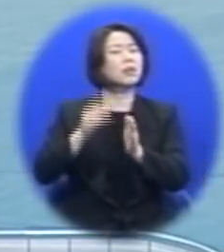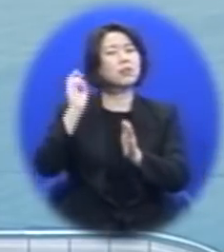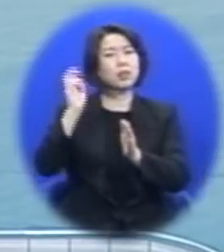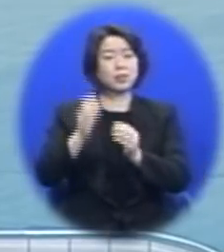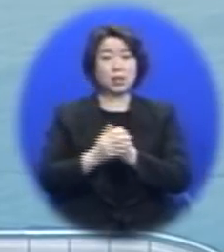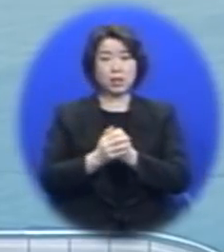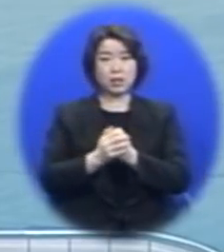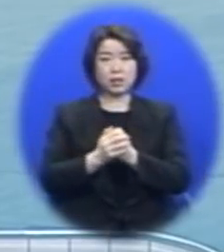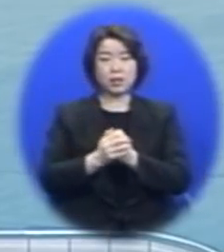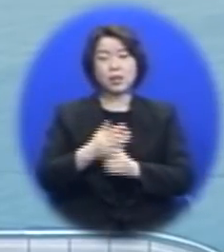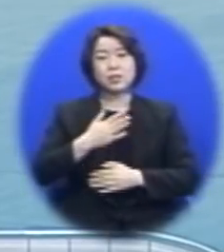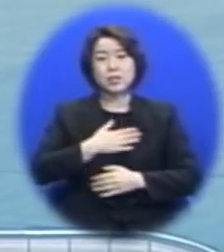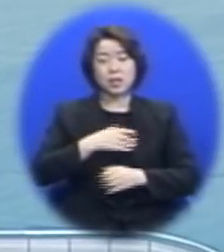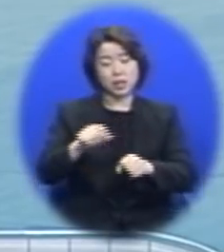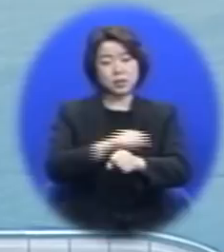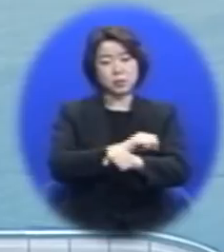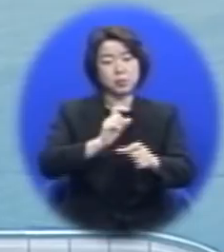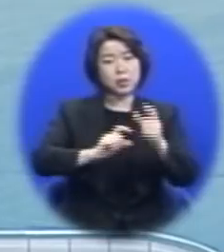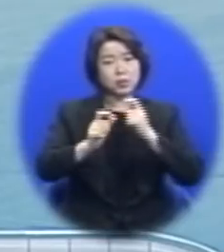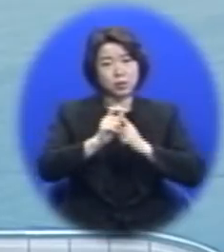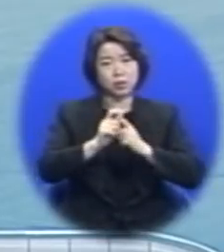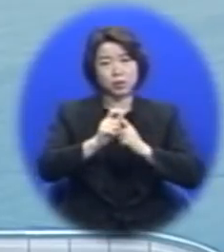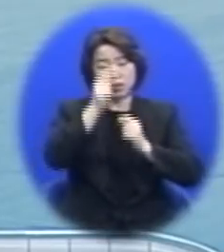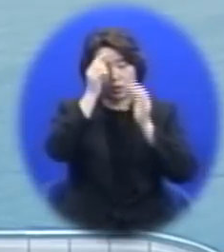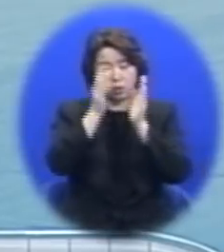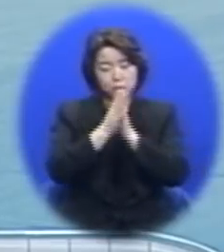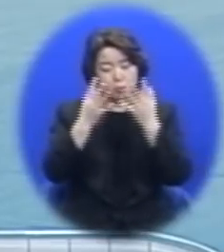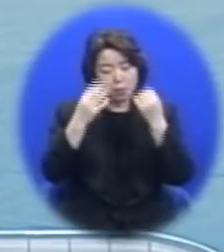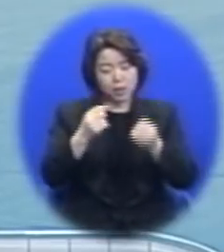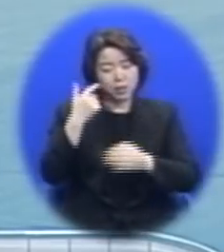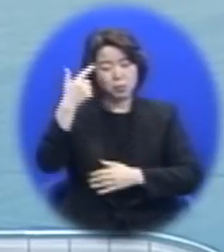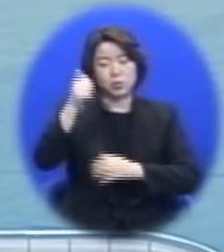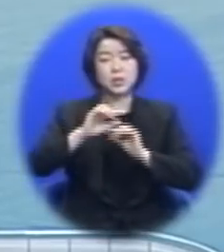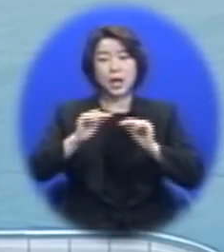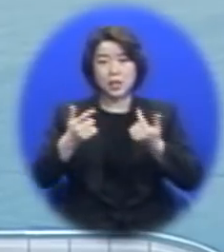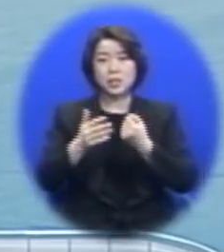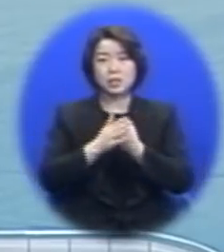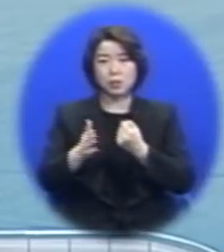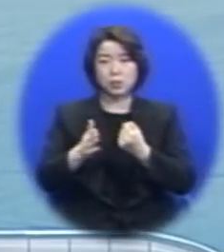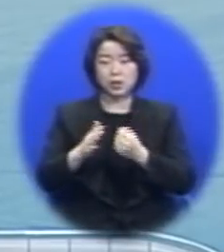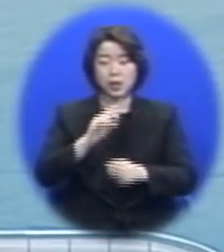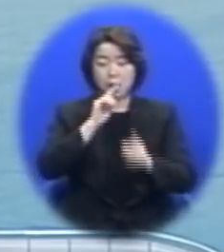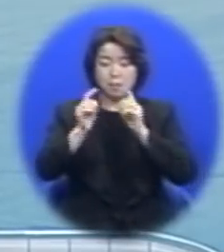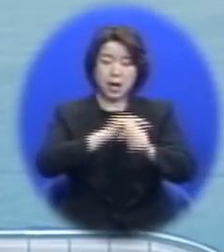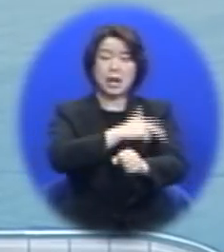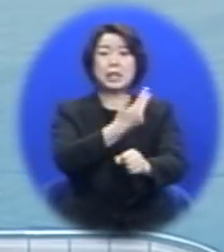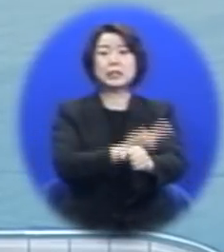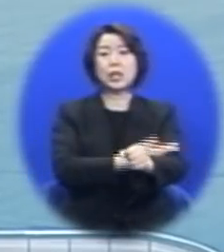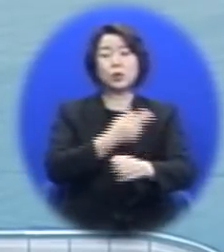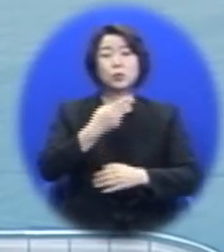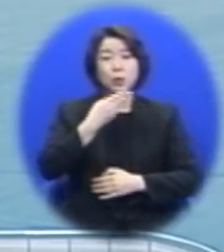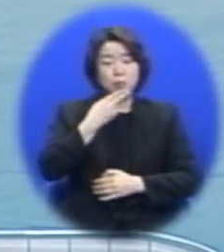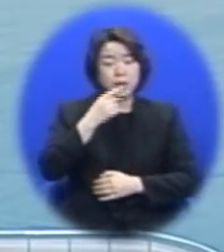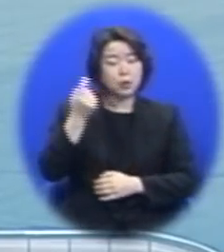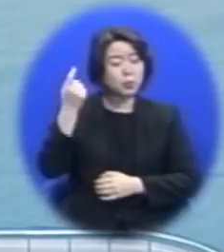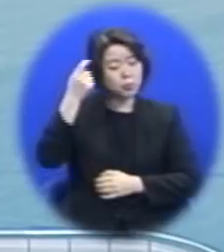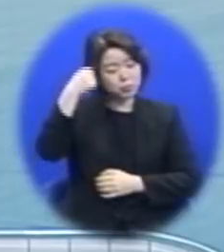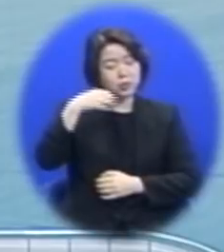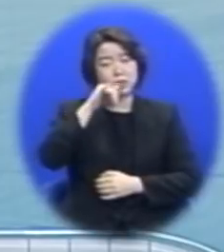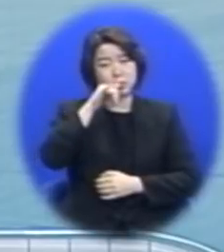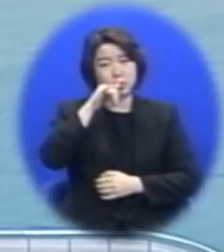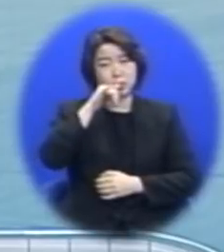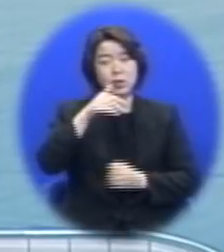그렇다고 해서 제가 기도를 특별히 많이 하는 목사도 또 아니니 말할 자격도 없다고 느껴지고